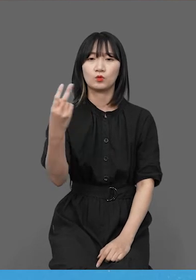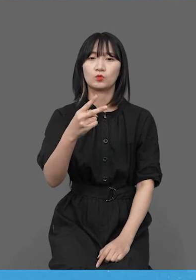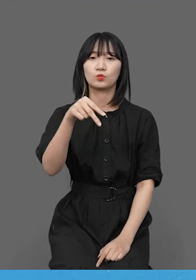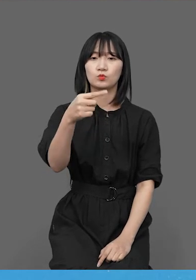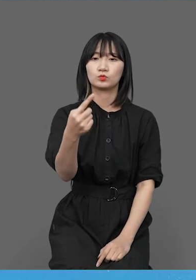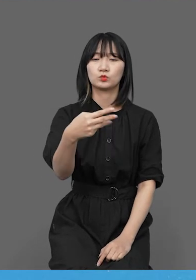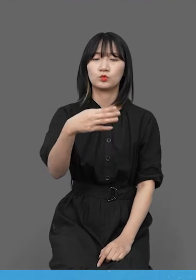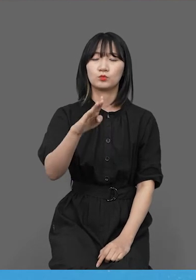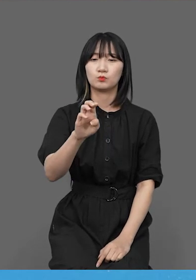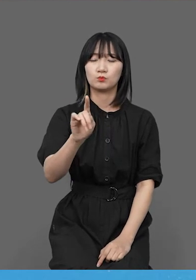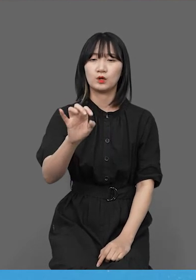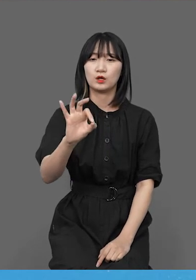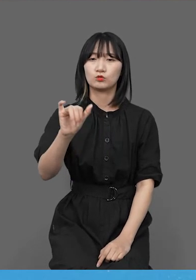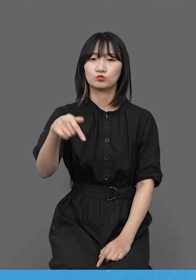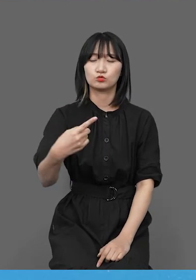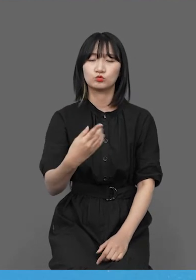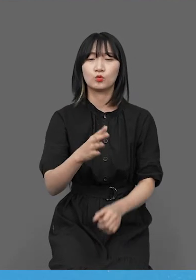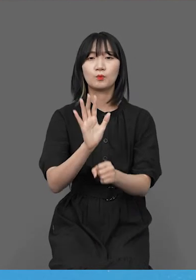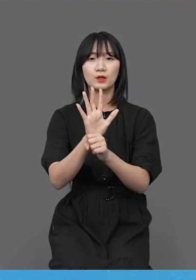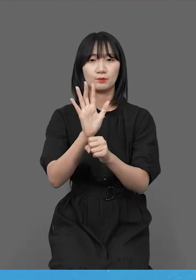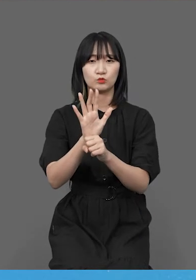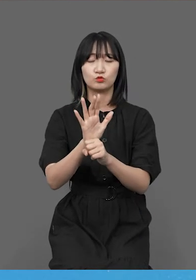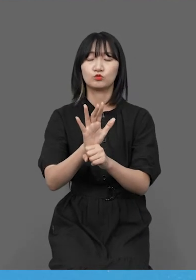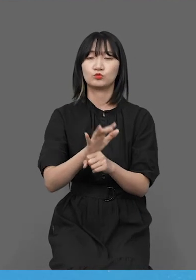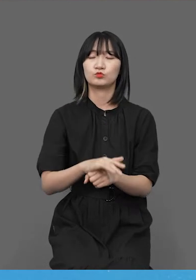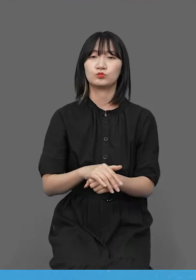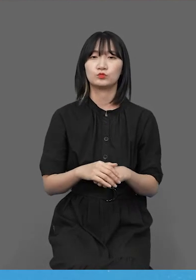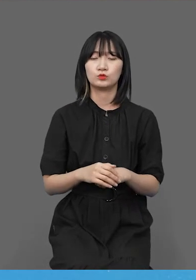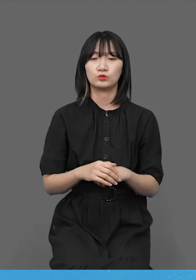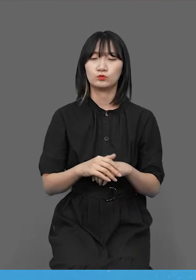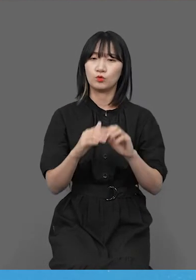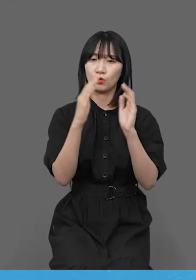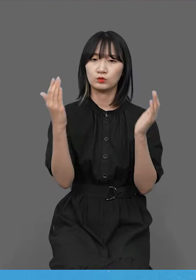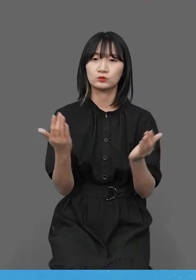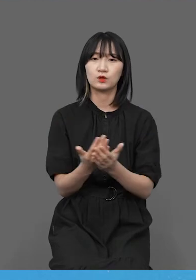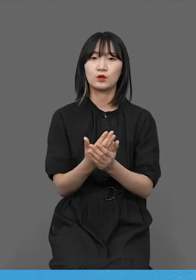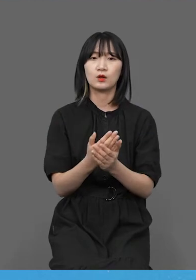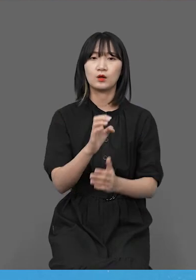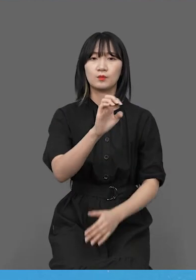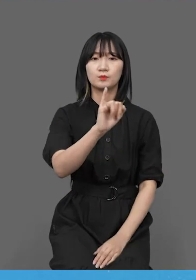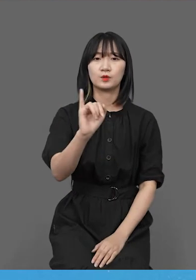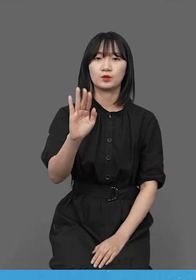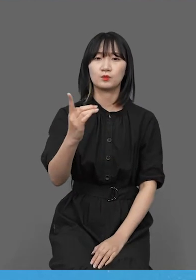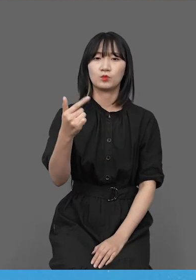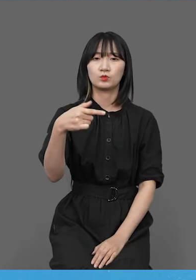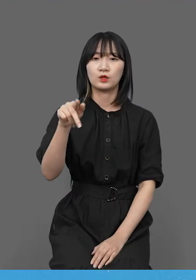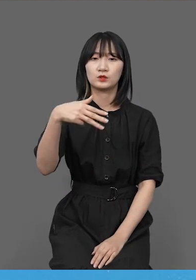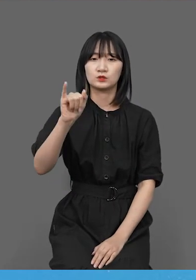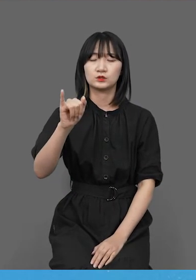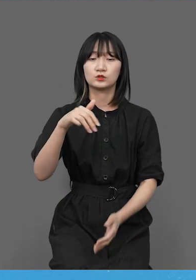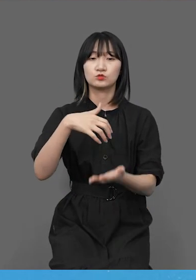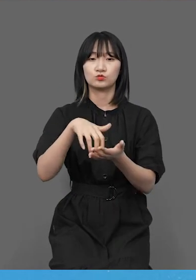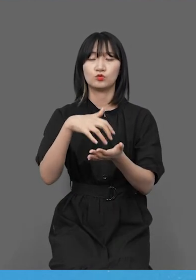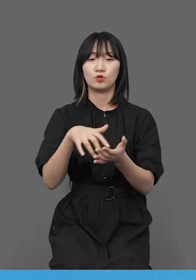솔방울, 뭐 파인애플까지도 말이죠. 전부 다 피보나치 수열, 황금 나선을 또 보여줘요.